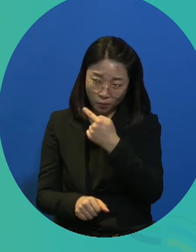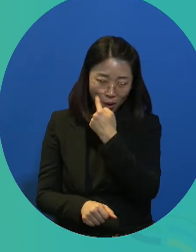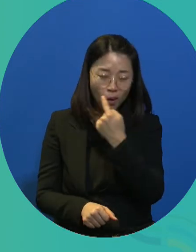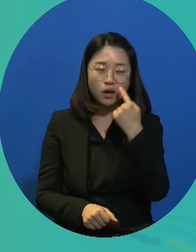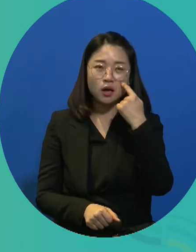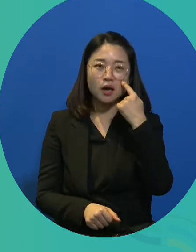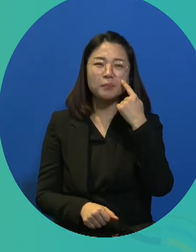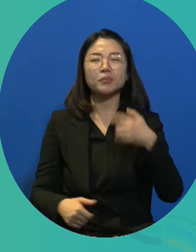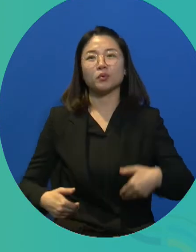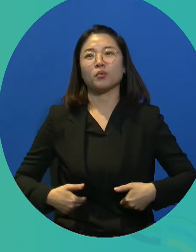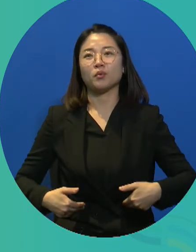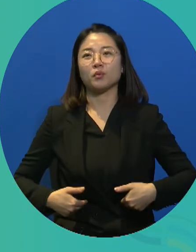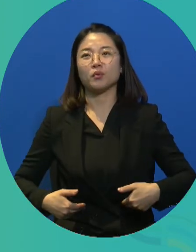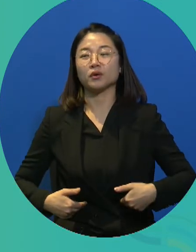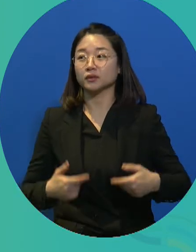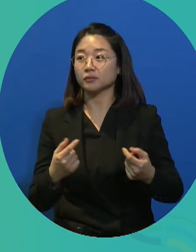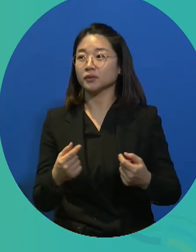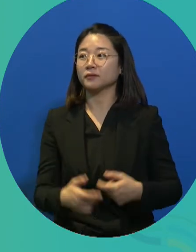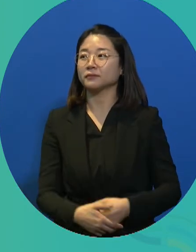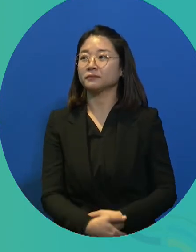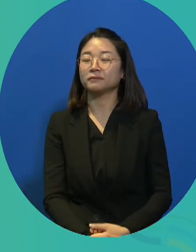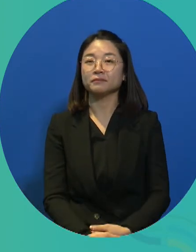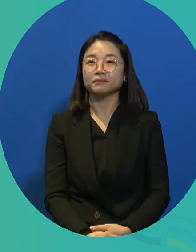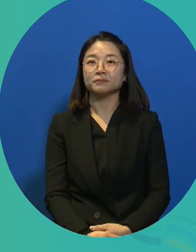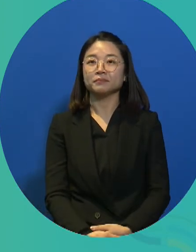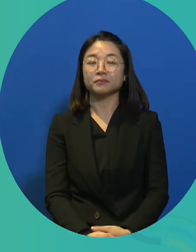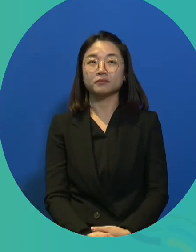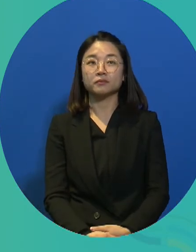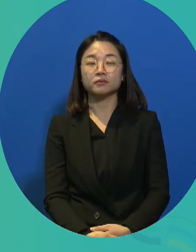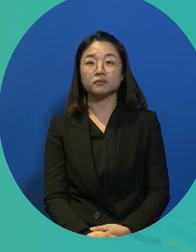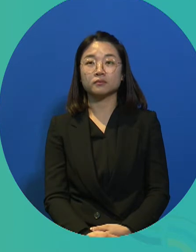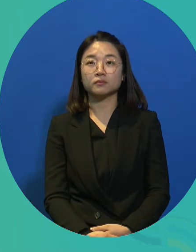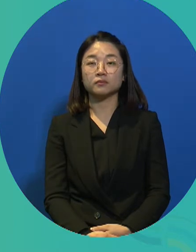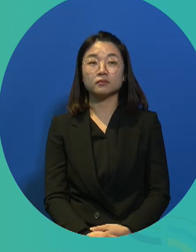일종의 수단 역할을 할 수도 있을 것입니다.